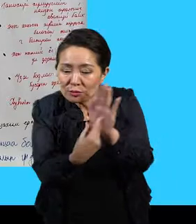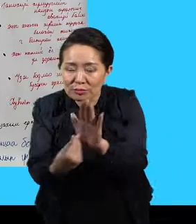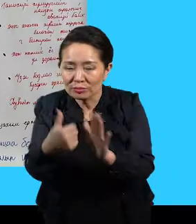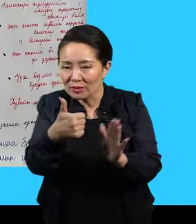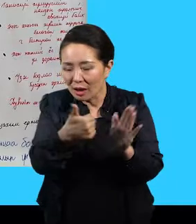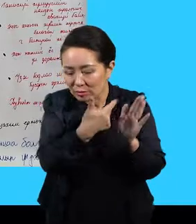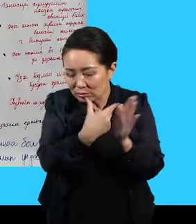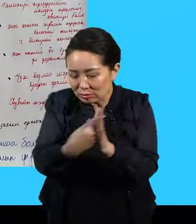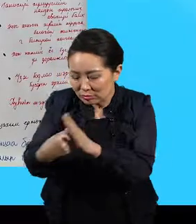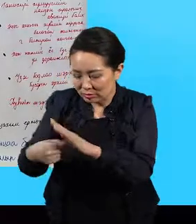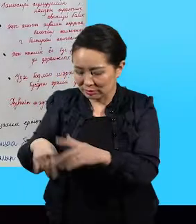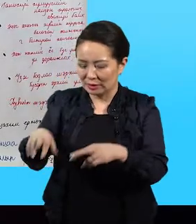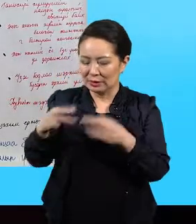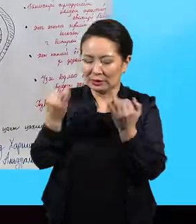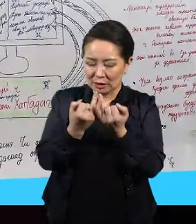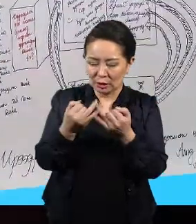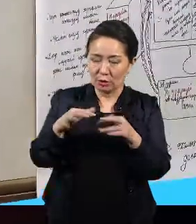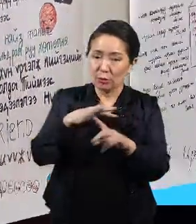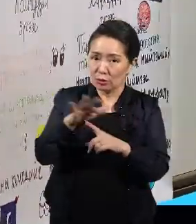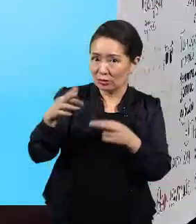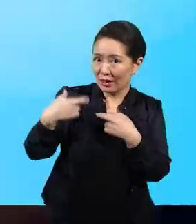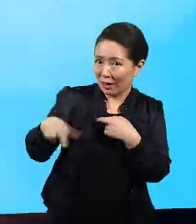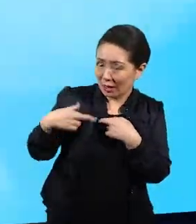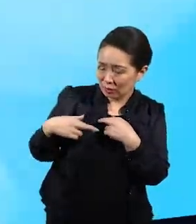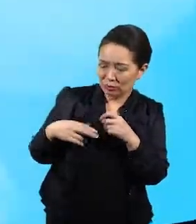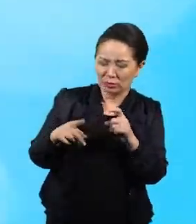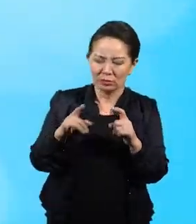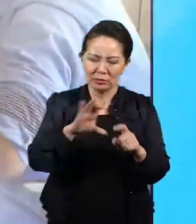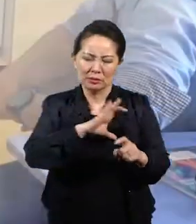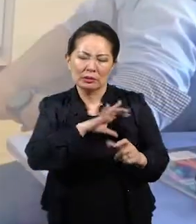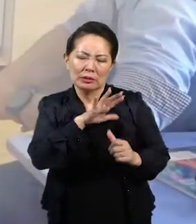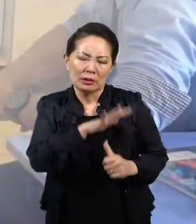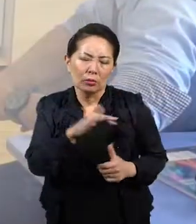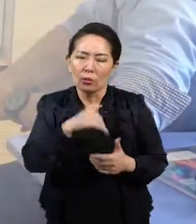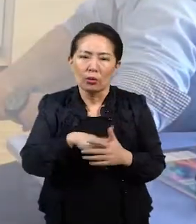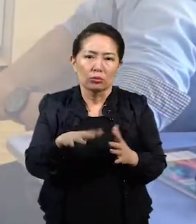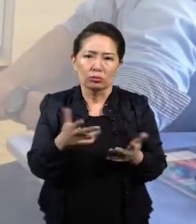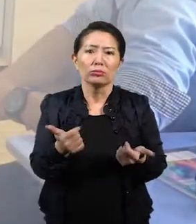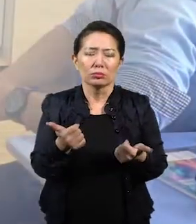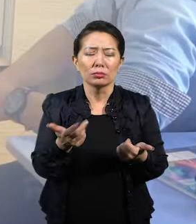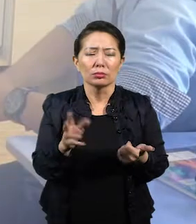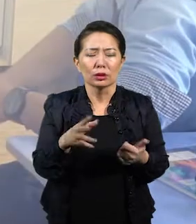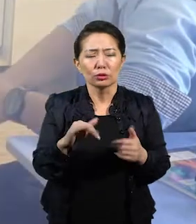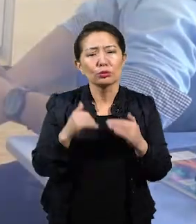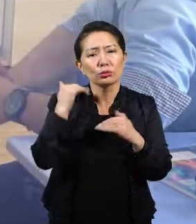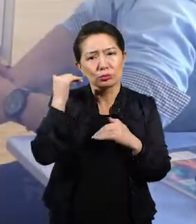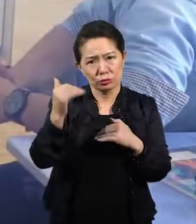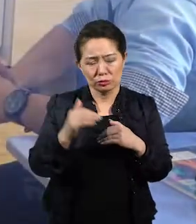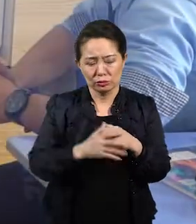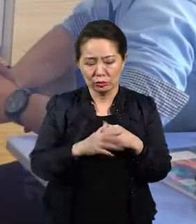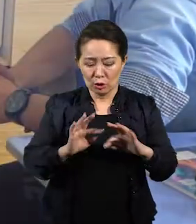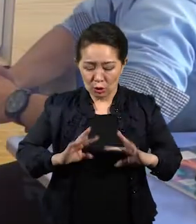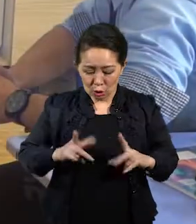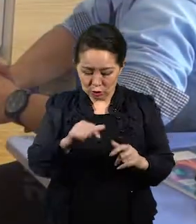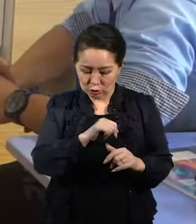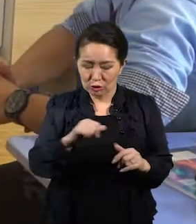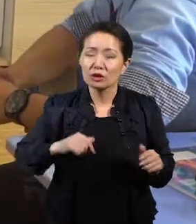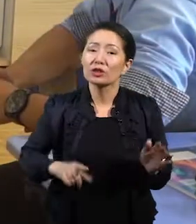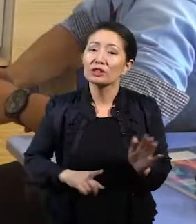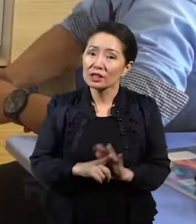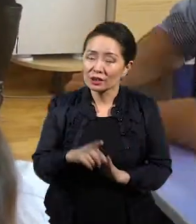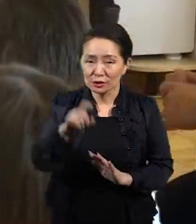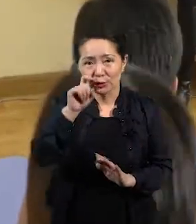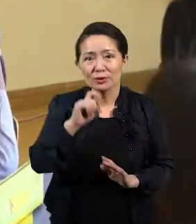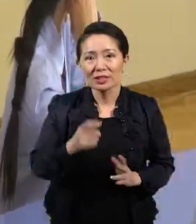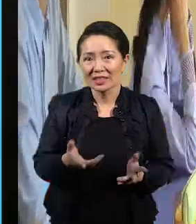орчны гадуурхалд сэтгэл санааны дарамтанд өртөхгүй байх магадлал өндөр юм шүү. Тийм учраас өөрчлөлтийг үнэхээр өөртөөсөө хийгээрсэй гэж